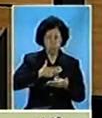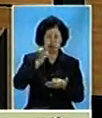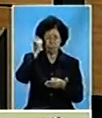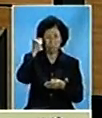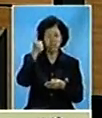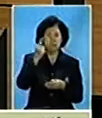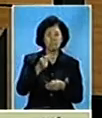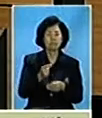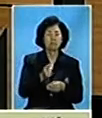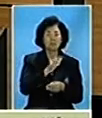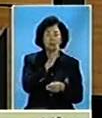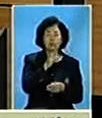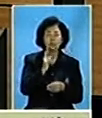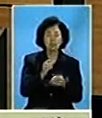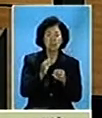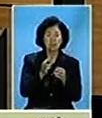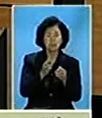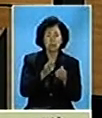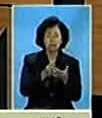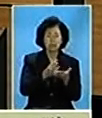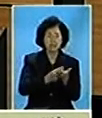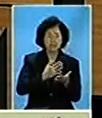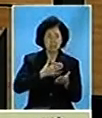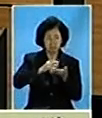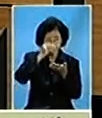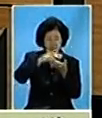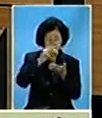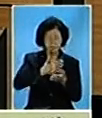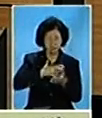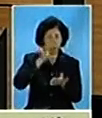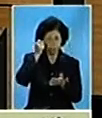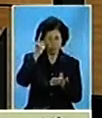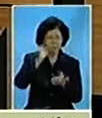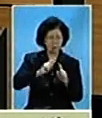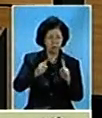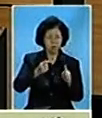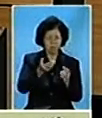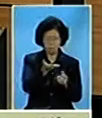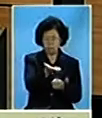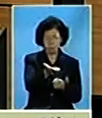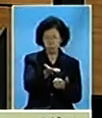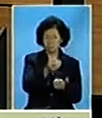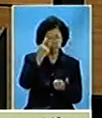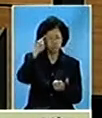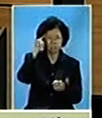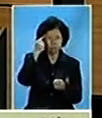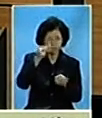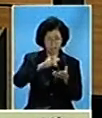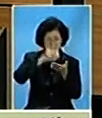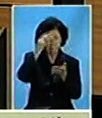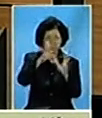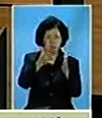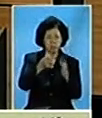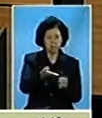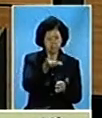วิชาที่ผมเรียนมาผมจะเข้าใจโดยธรรมชาติของผมแต่สิ่งนี้ผมไม่ได้เล่าเรียนมาเพราะฉะนั้นท่านต้องอธิบายให้ผมเข้าใจให้